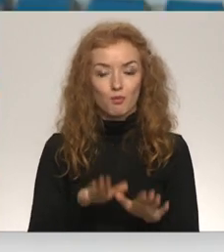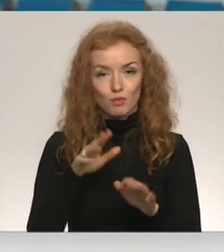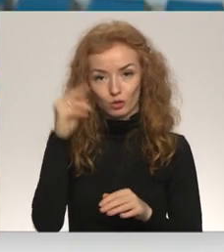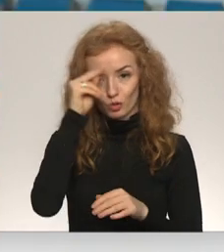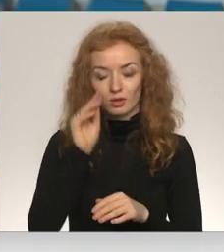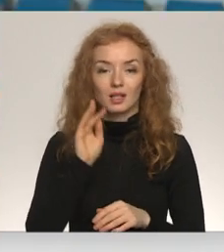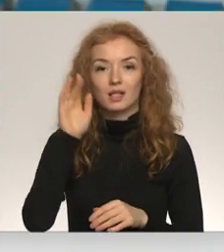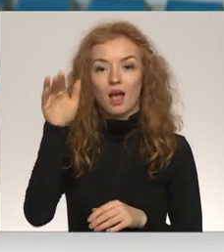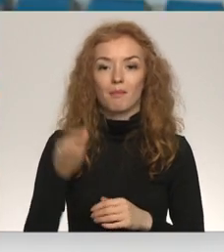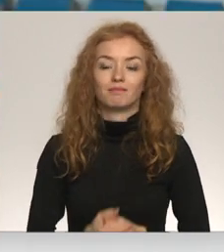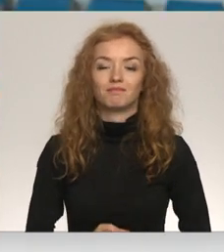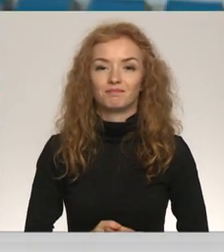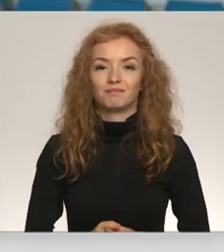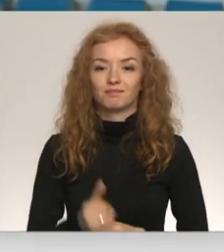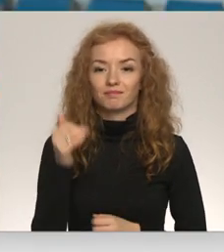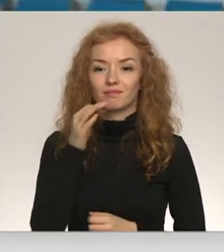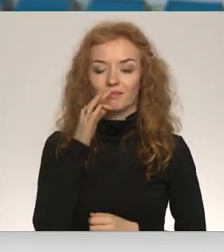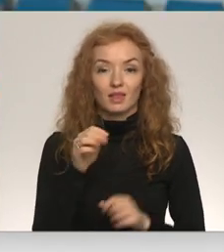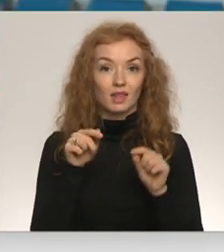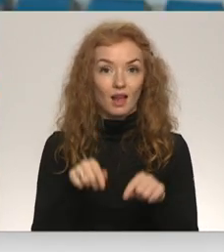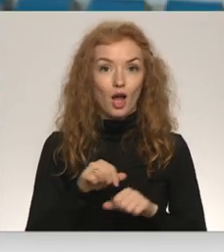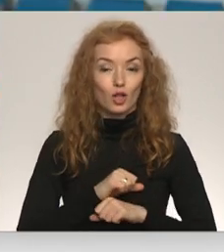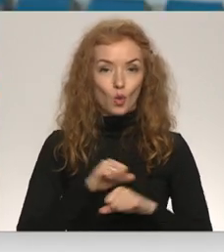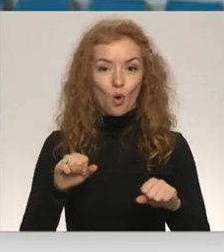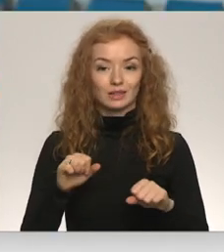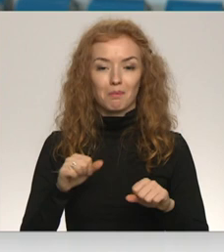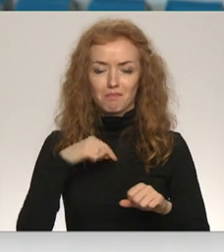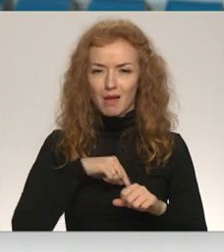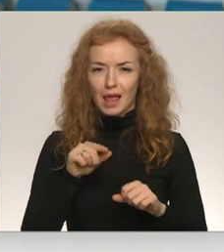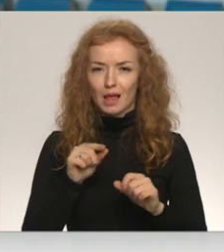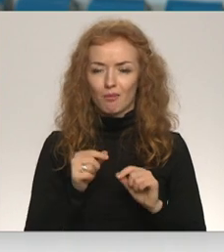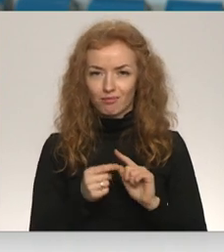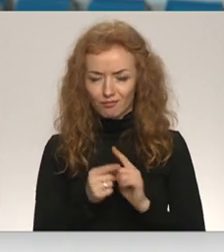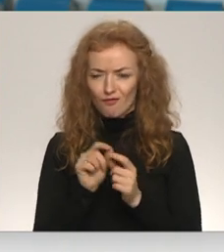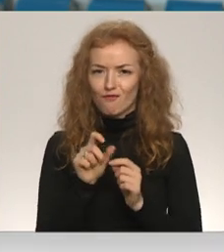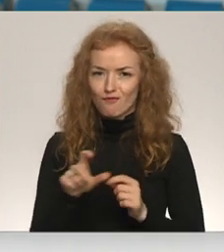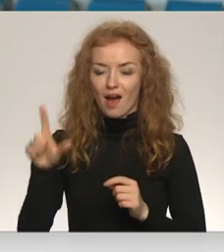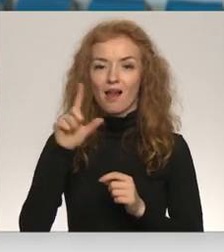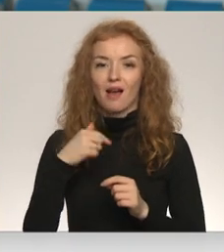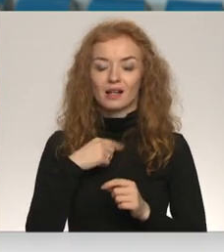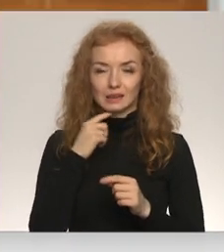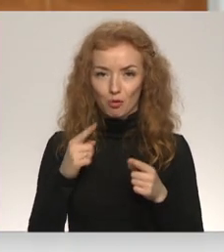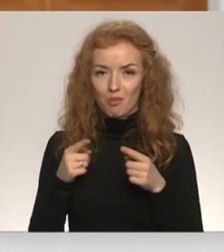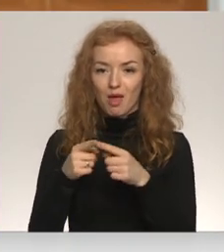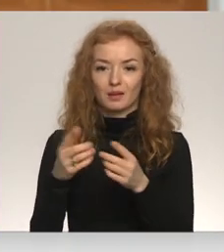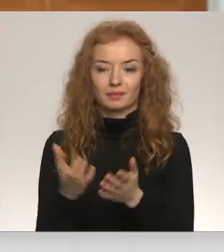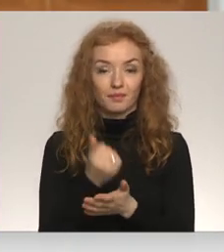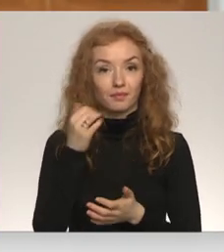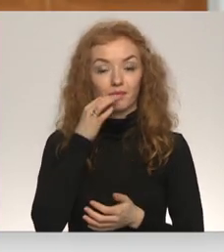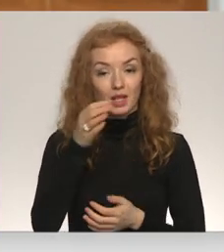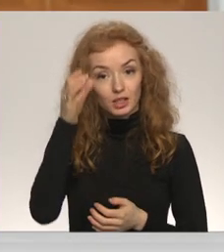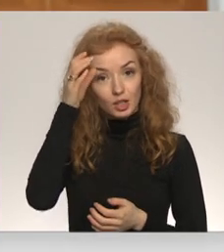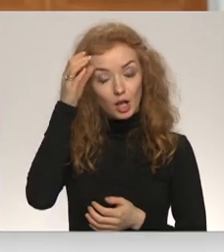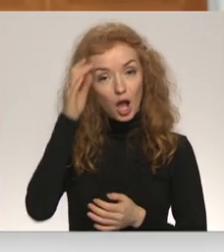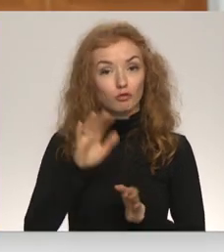studijām. Laikam tā drosme ir palikusi vēl lielāka doties uz to mērķi, ko esmu iecerējusi. Zināšanas tas ir